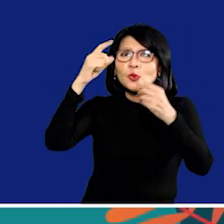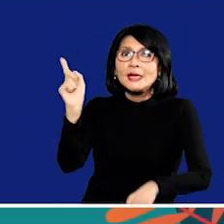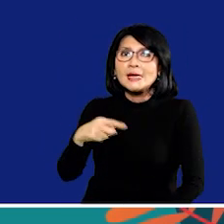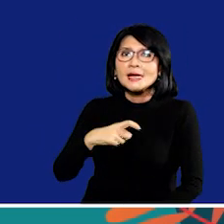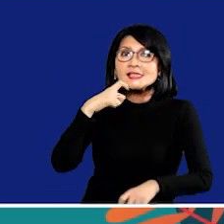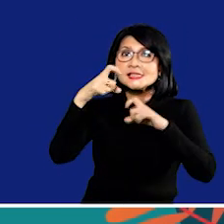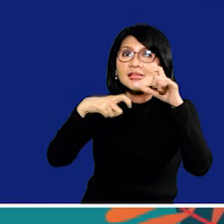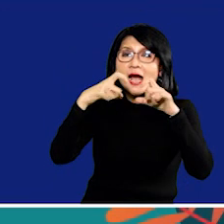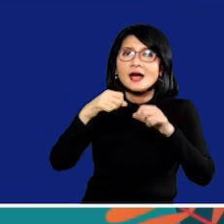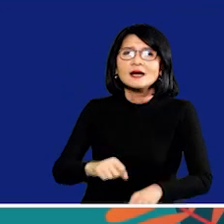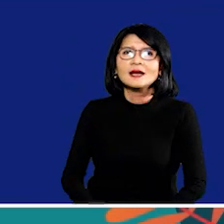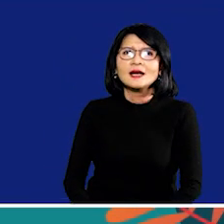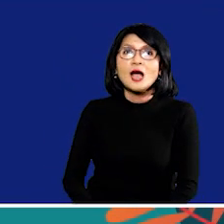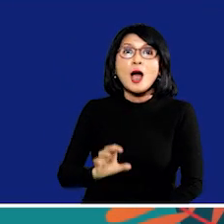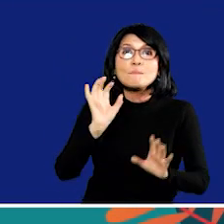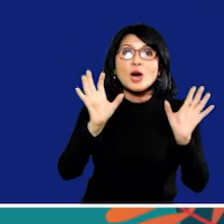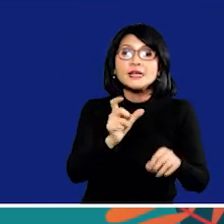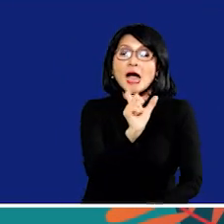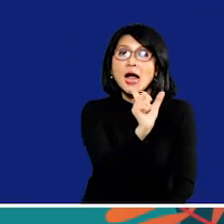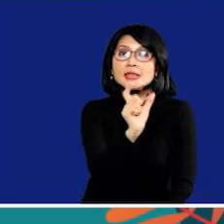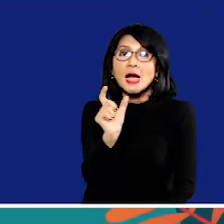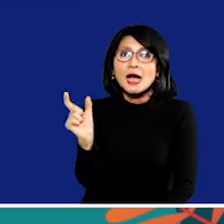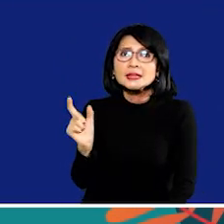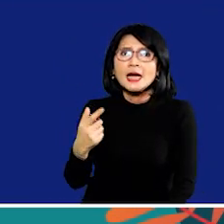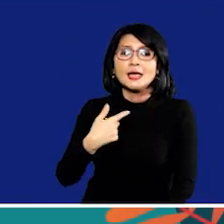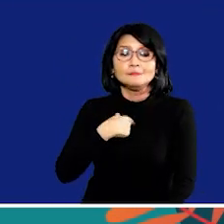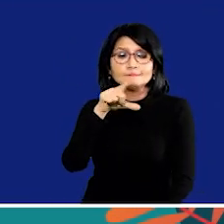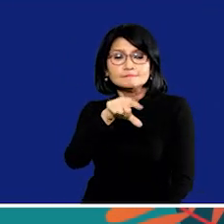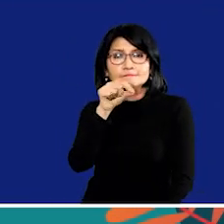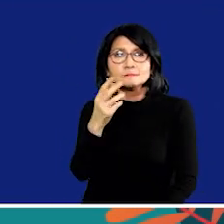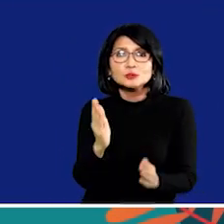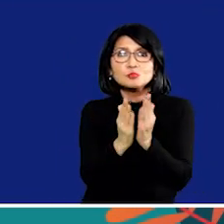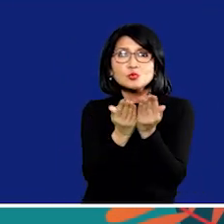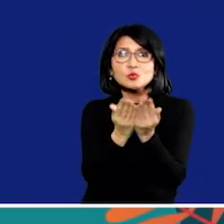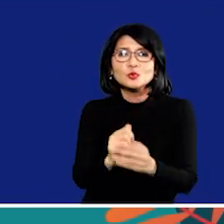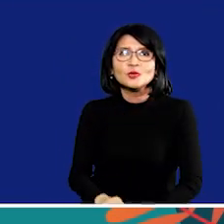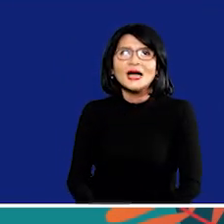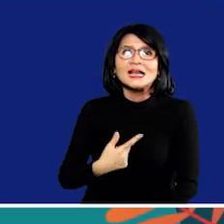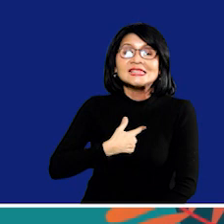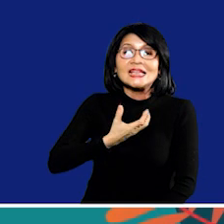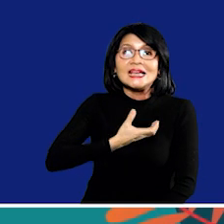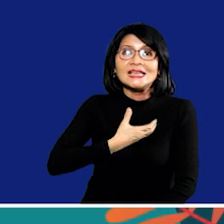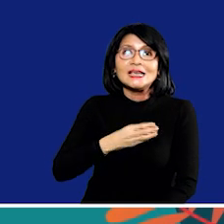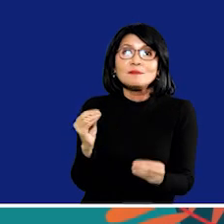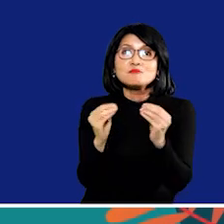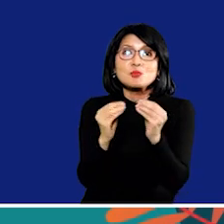itu. Banyak perkataan yang saya temukan dan saya ingin